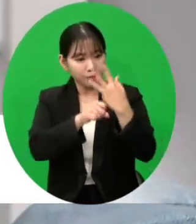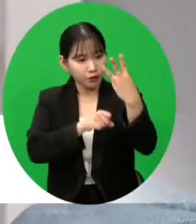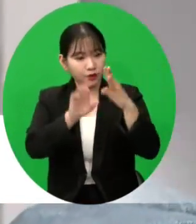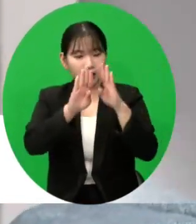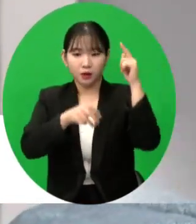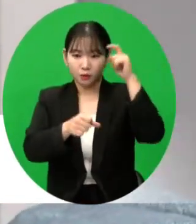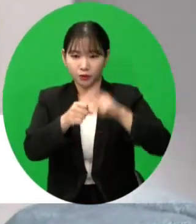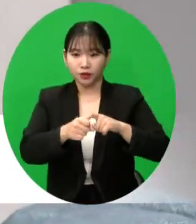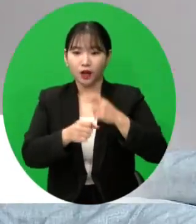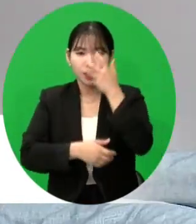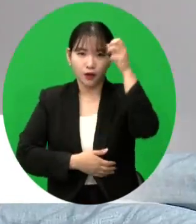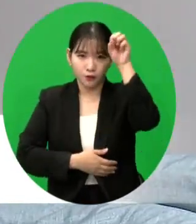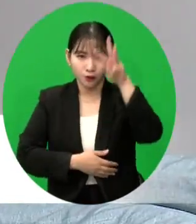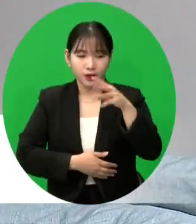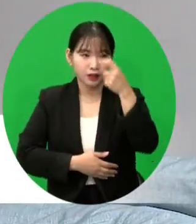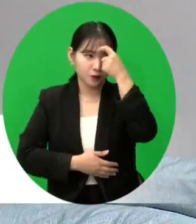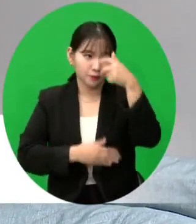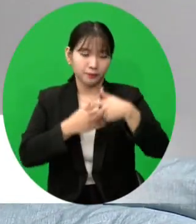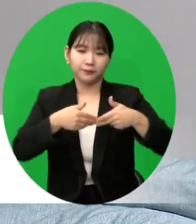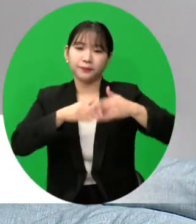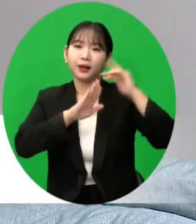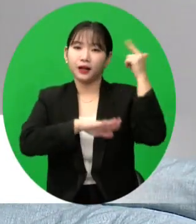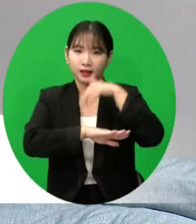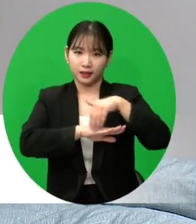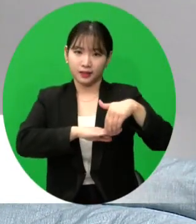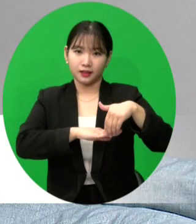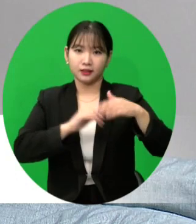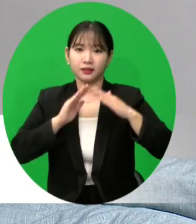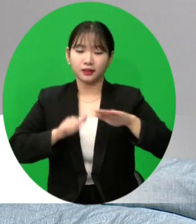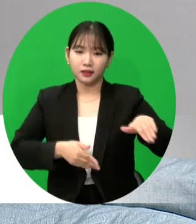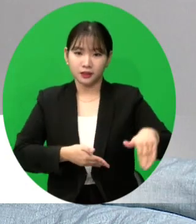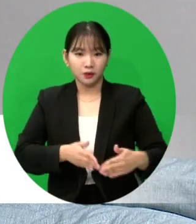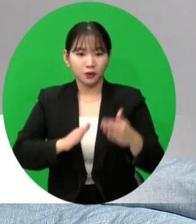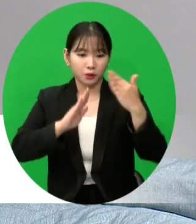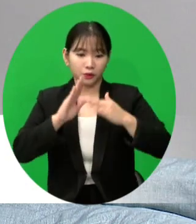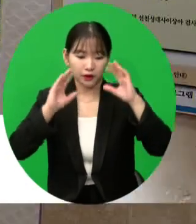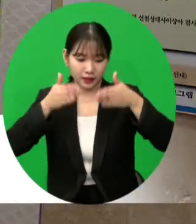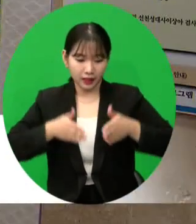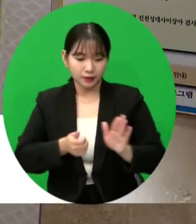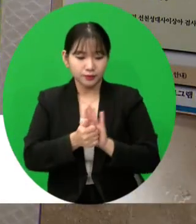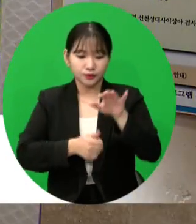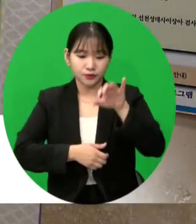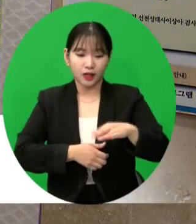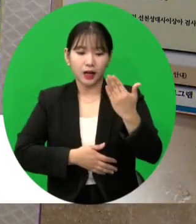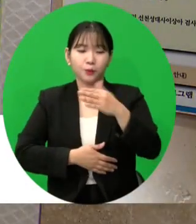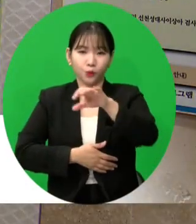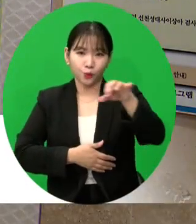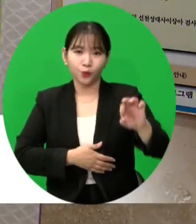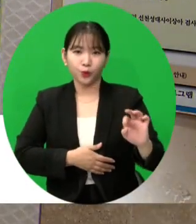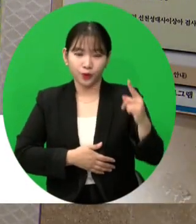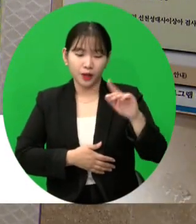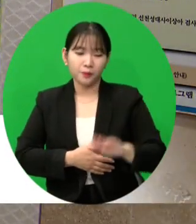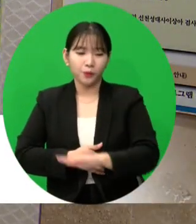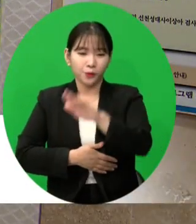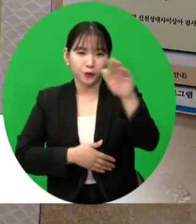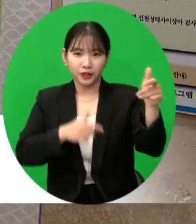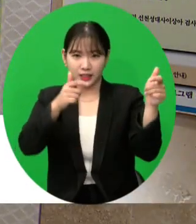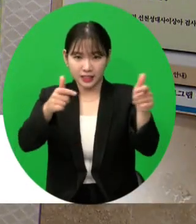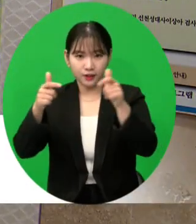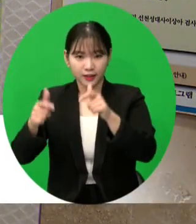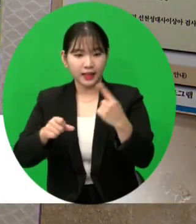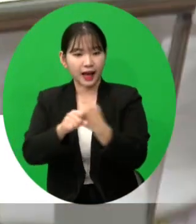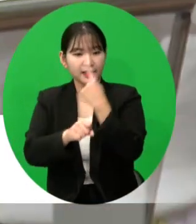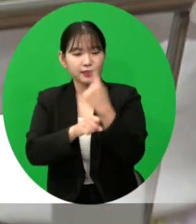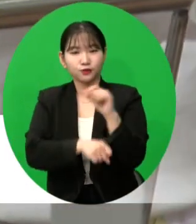영광 기독 병원에 들어설 예정입니다 전라남도는 공공 산우 소리원 아홉 곳을 통해 모든 지역에서